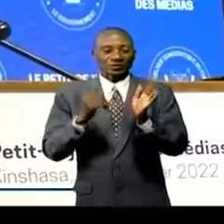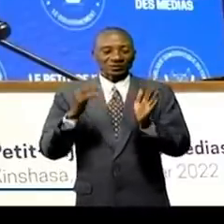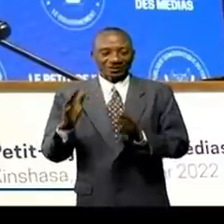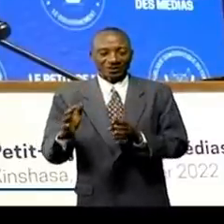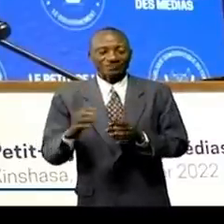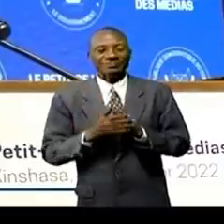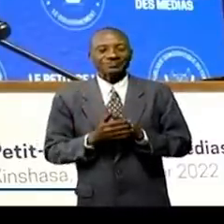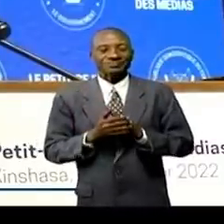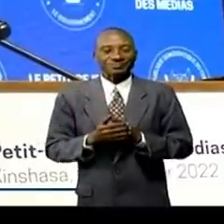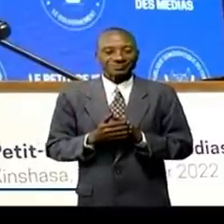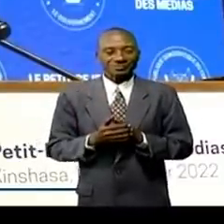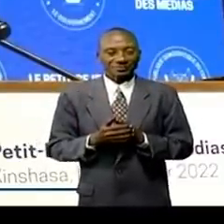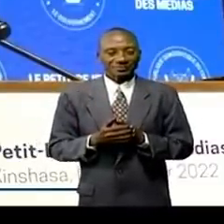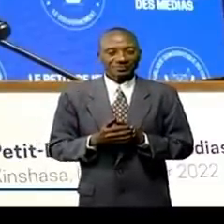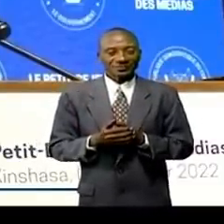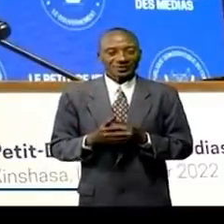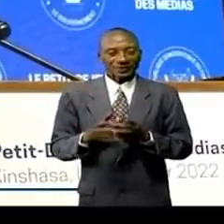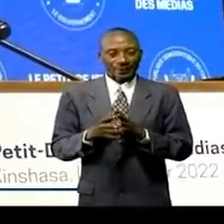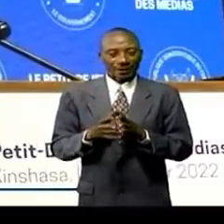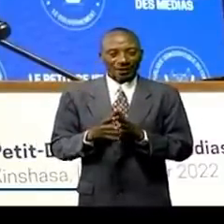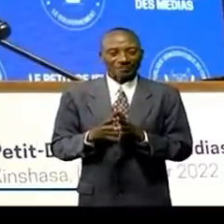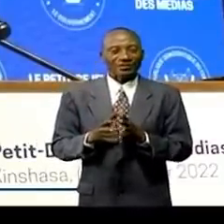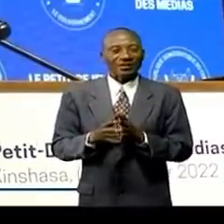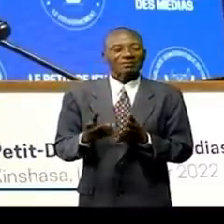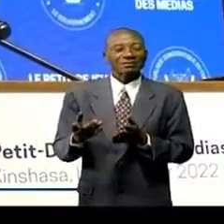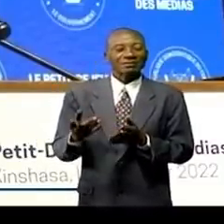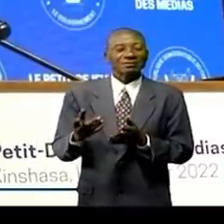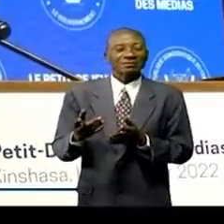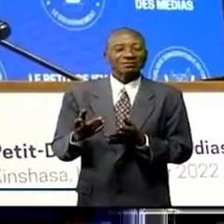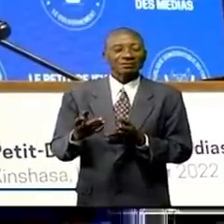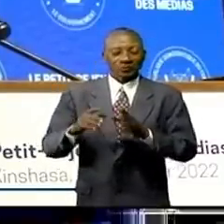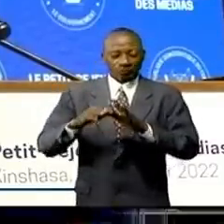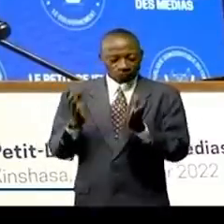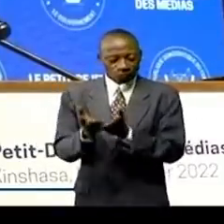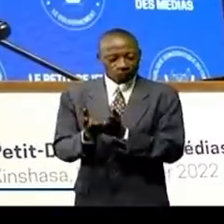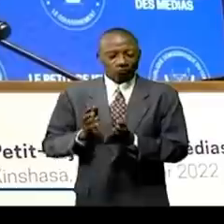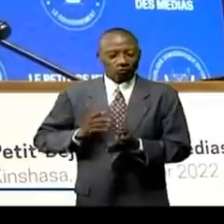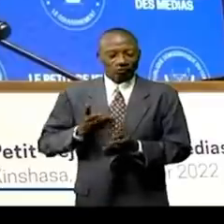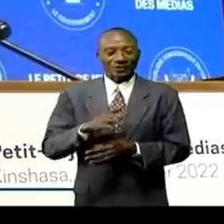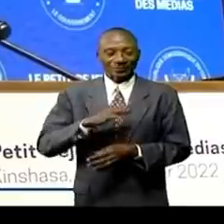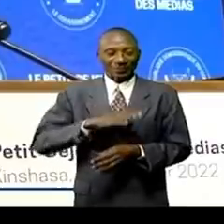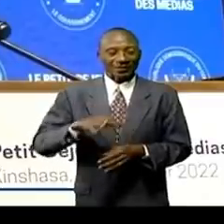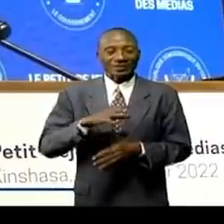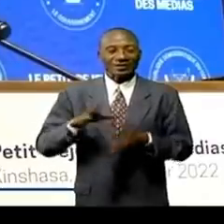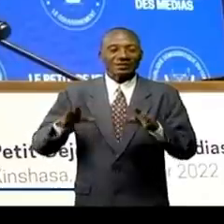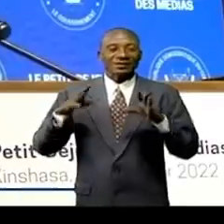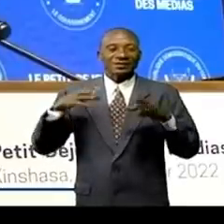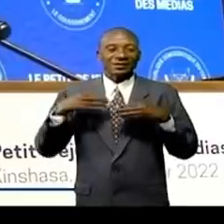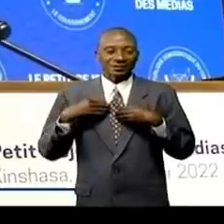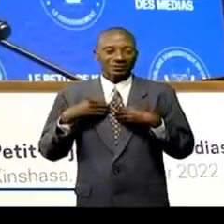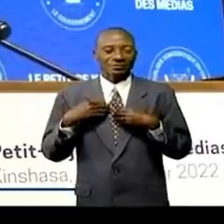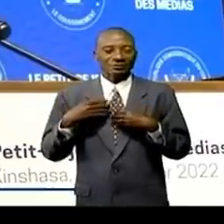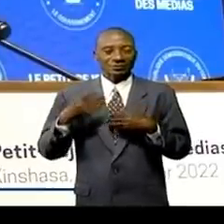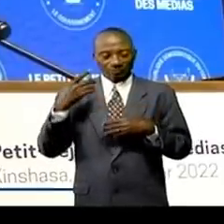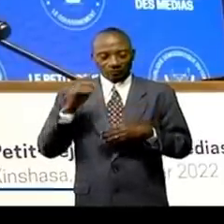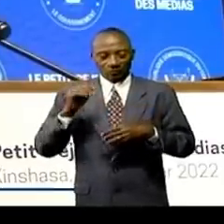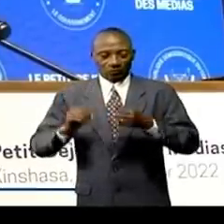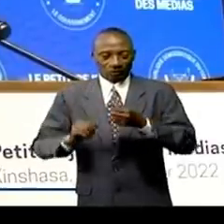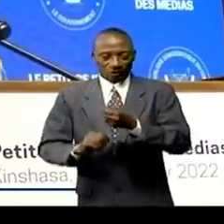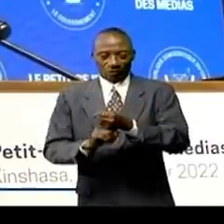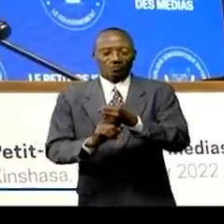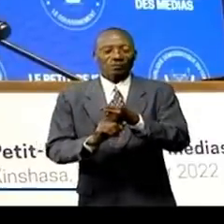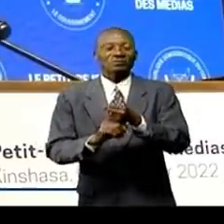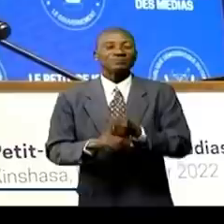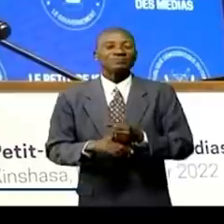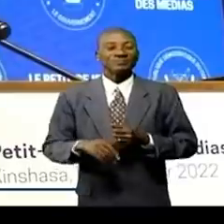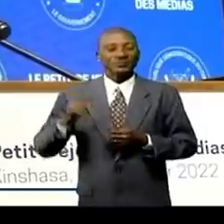engagé auprès de toute la presse nationale congolaise d'apporter son accompagnement au